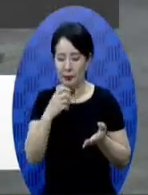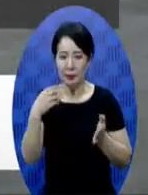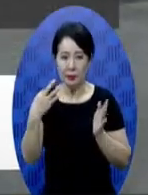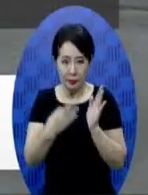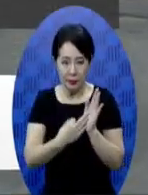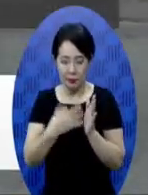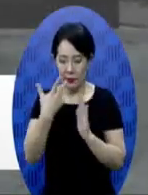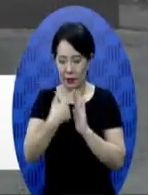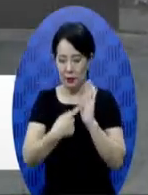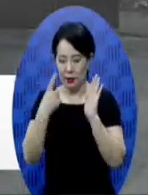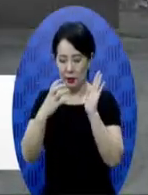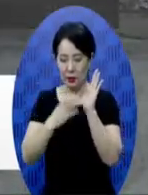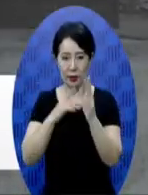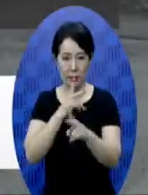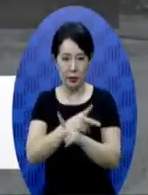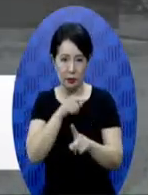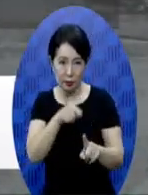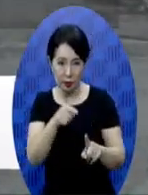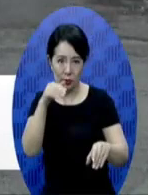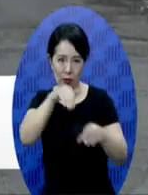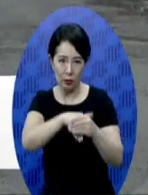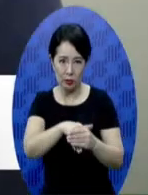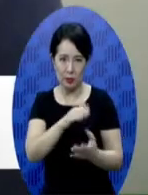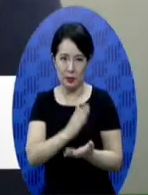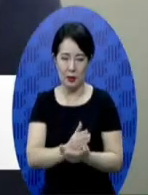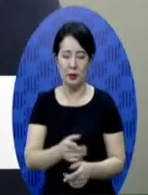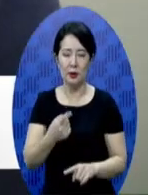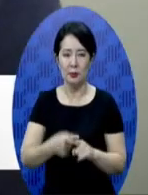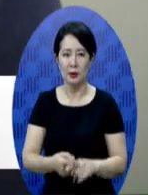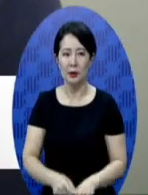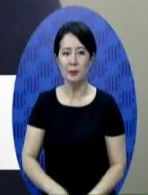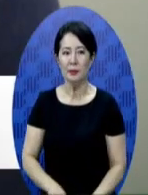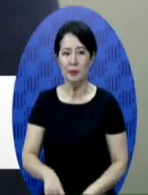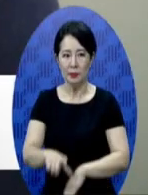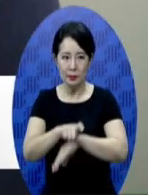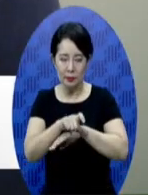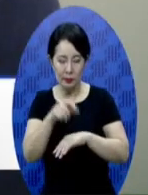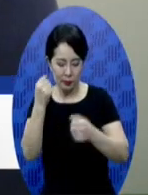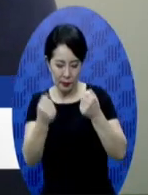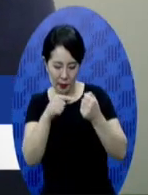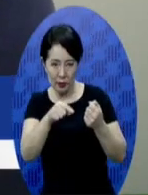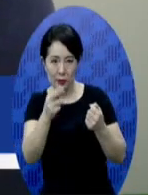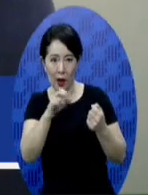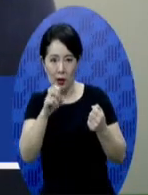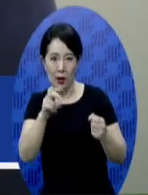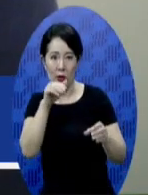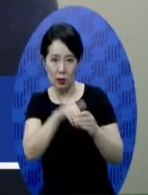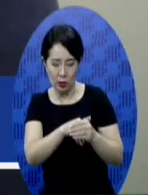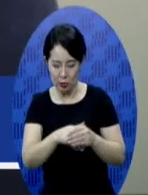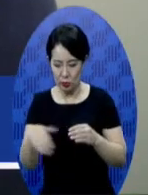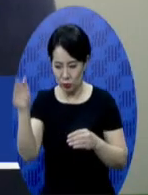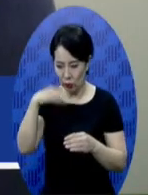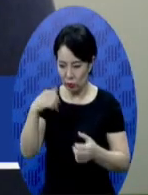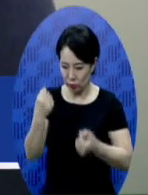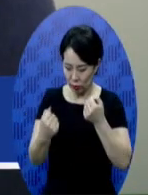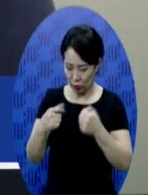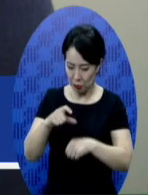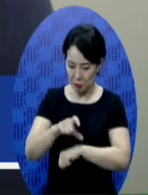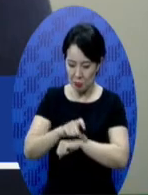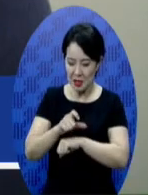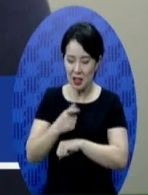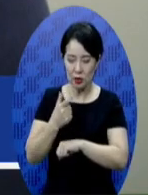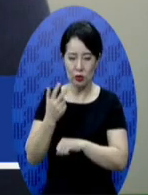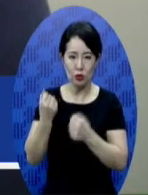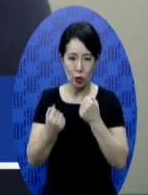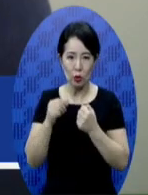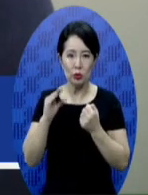дугаар сарын 29-ний өдрийн хуулиар нэмсэн байна. Мэрэгсэн жолоочийн даатгал даатгална. Тэгэхээр тухайн дуудлагын жолооч заавал мэрэгсэн жолооч